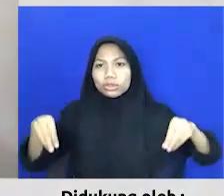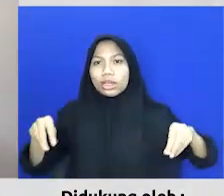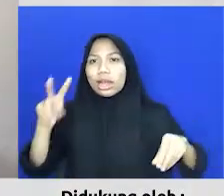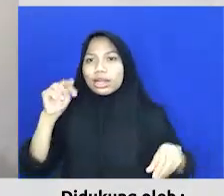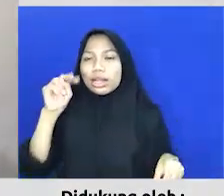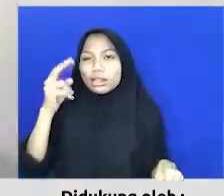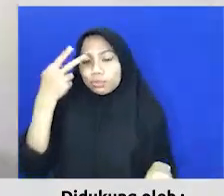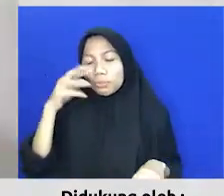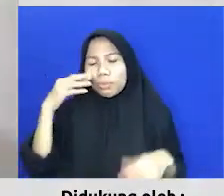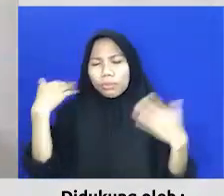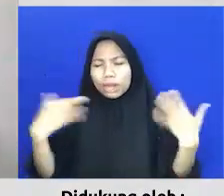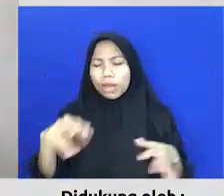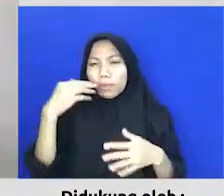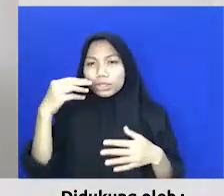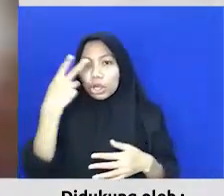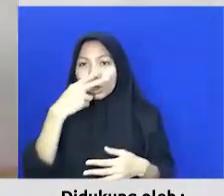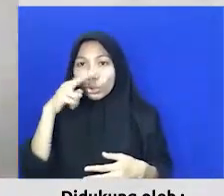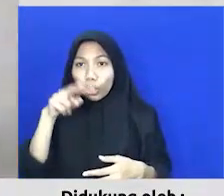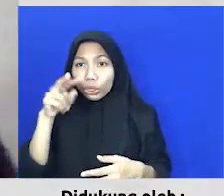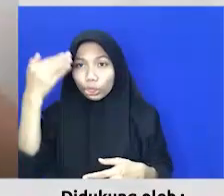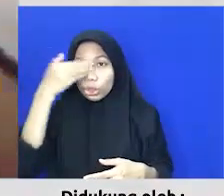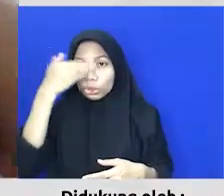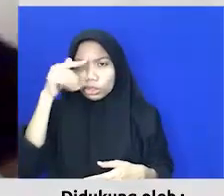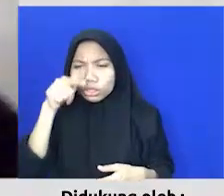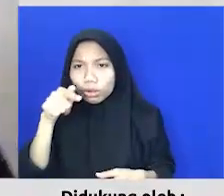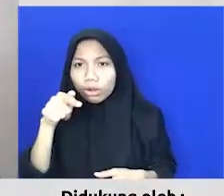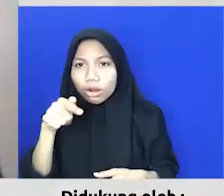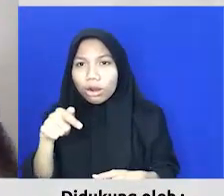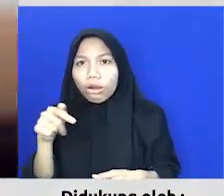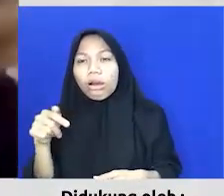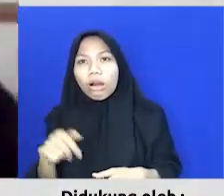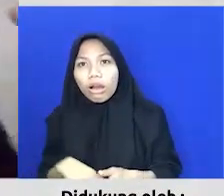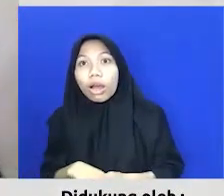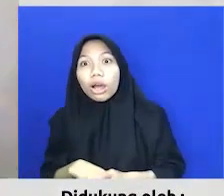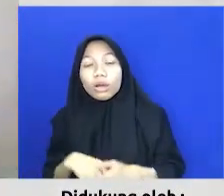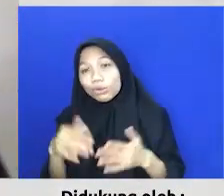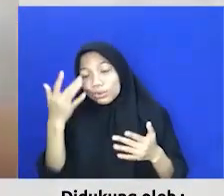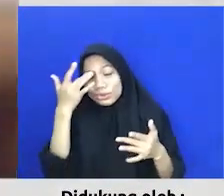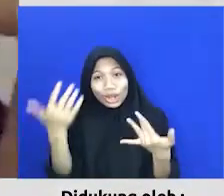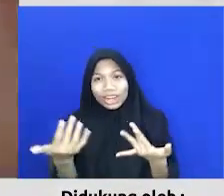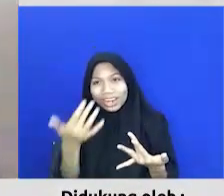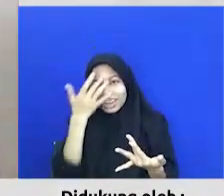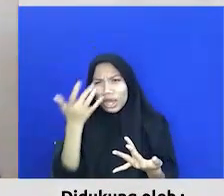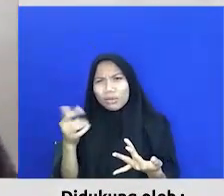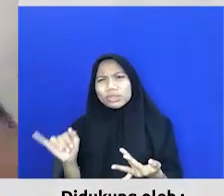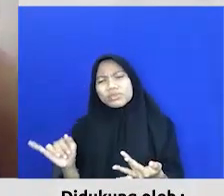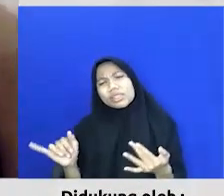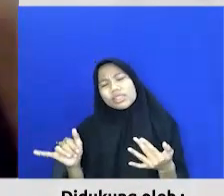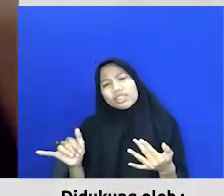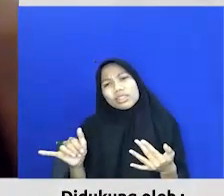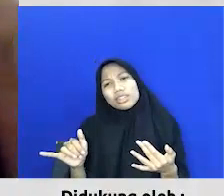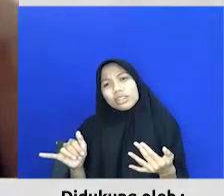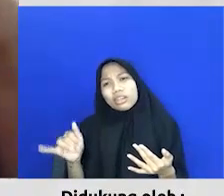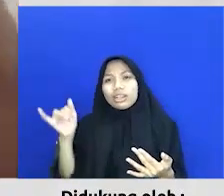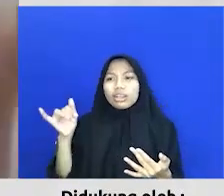itu sih ya mas yang paling belum lagi teknis bagaimana dia mempergunakan tracking shot di lewat jam malam yang adegan